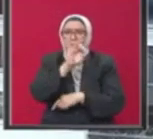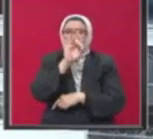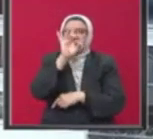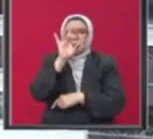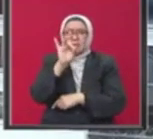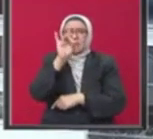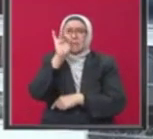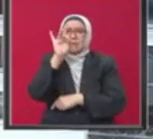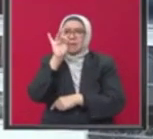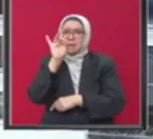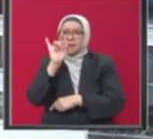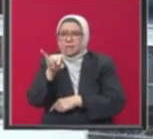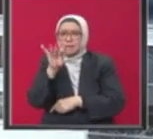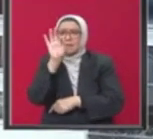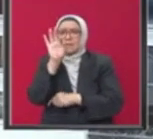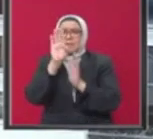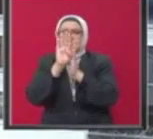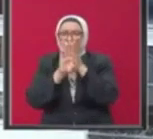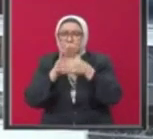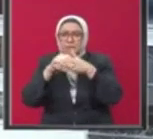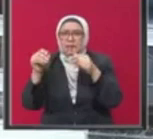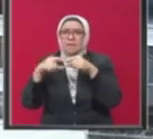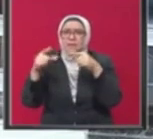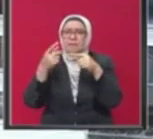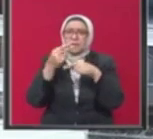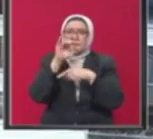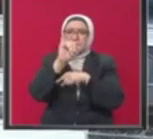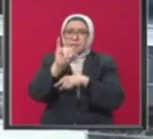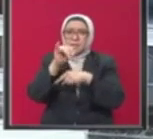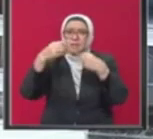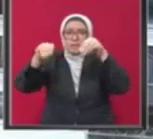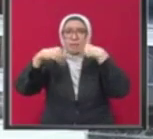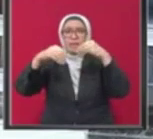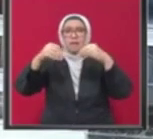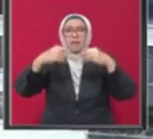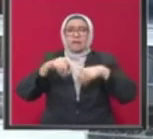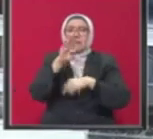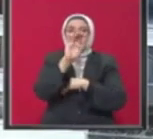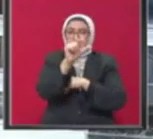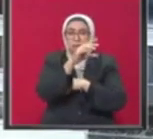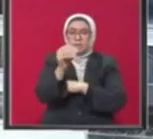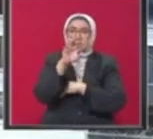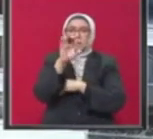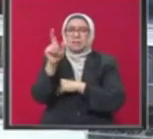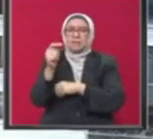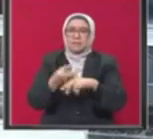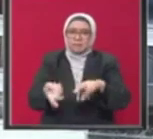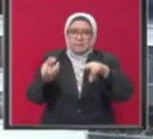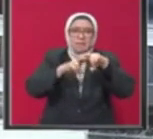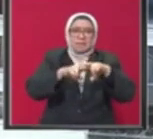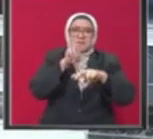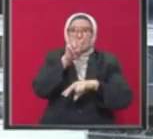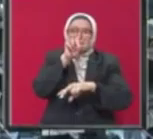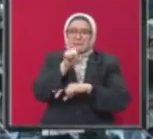billion nilai jualan perdagangan burung dan runcit telah meningkat sebanyak 2.500